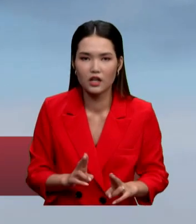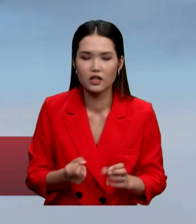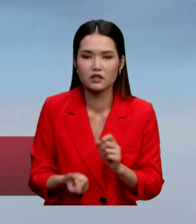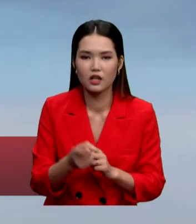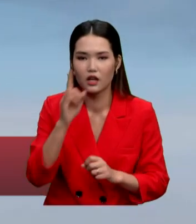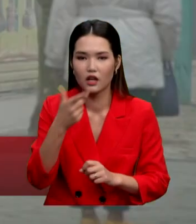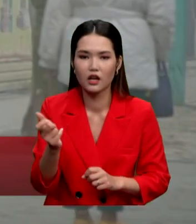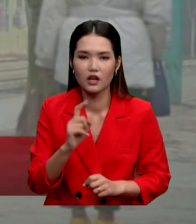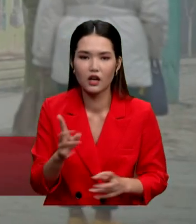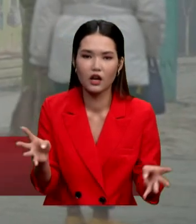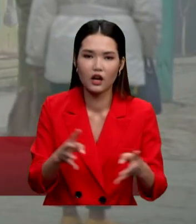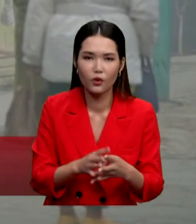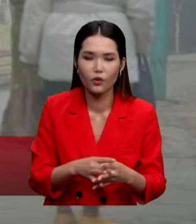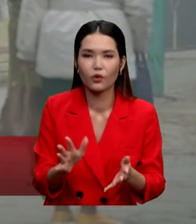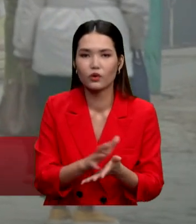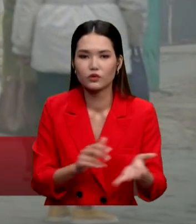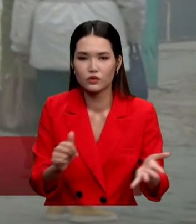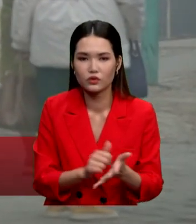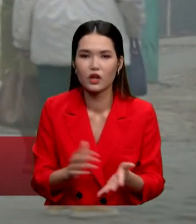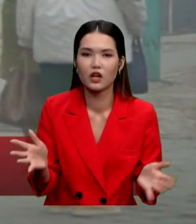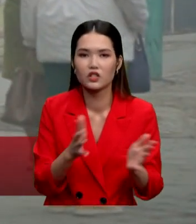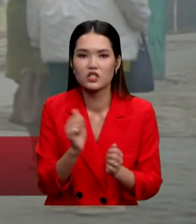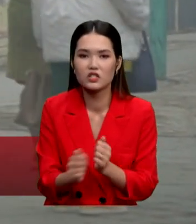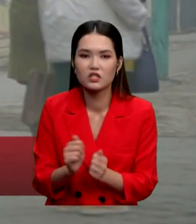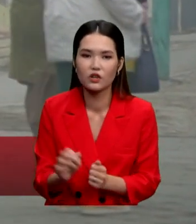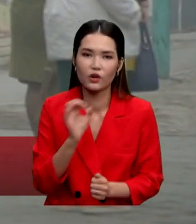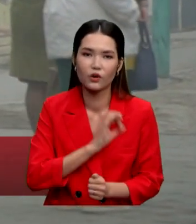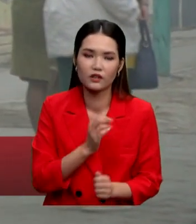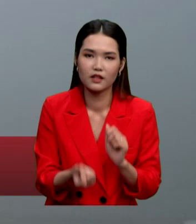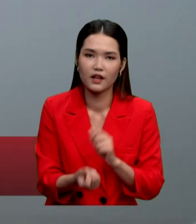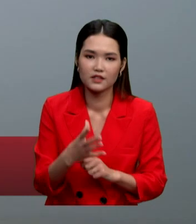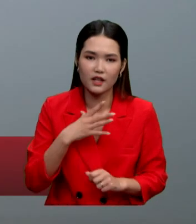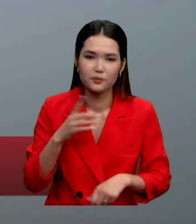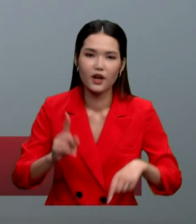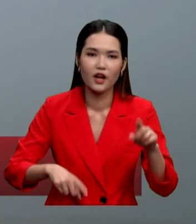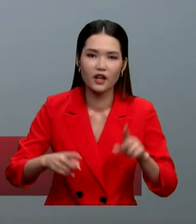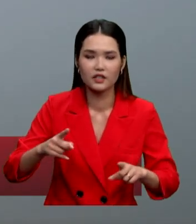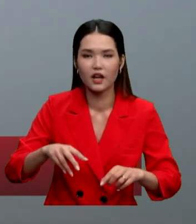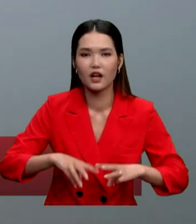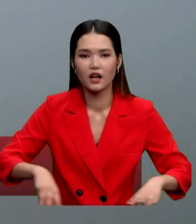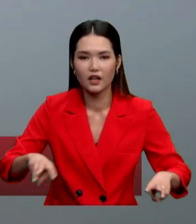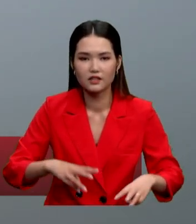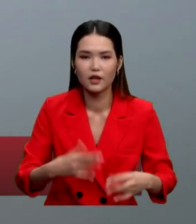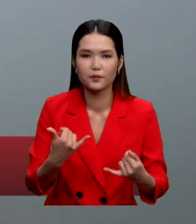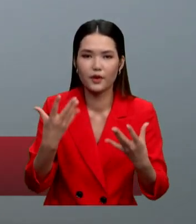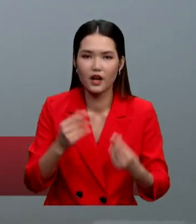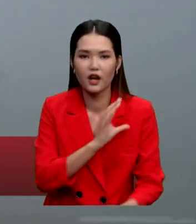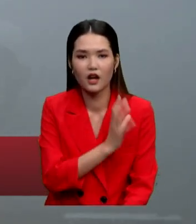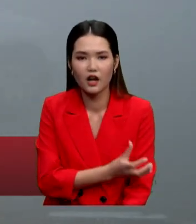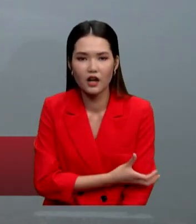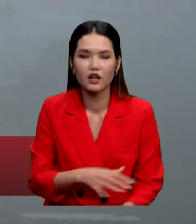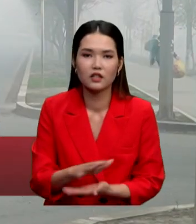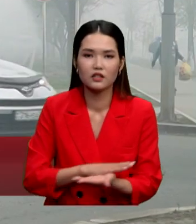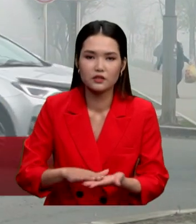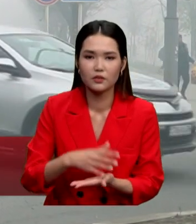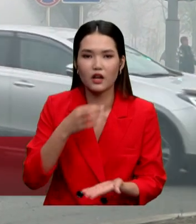газ зауытының моржасынан будақтаған түтін желі қолданушыларын дүрліктірді. Бірақ тиісті департаменттегілер бәрі қалыпты деуден басқа